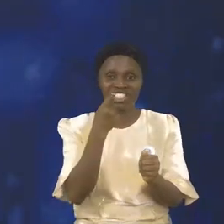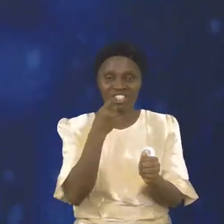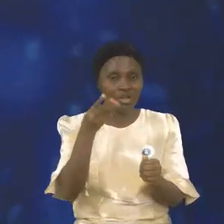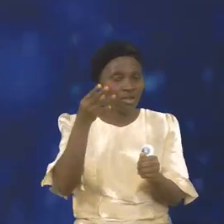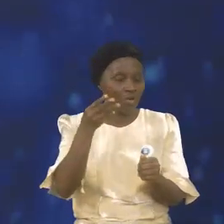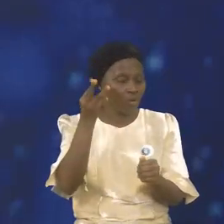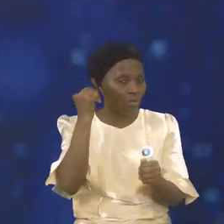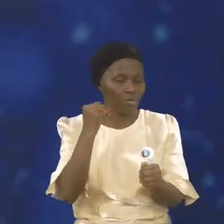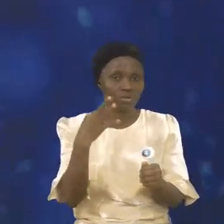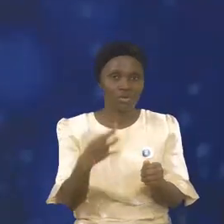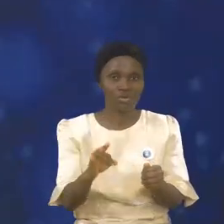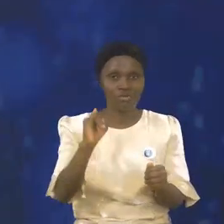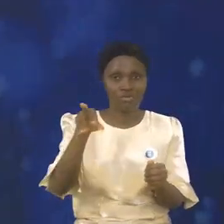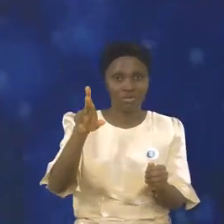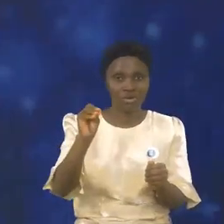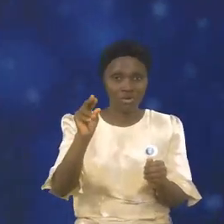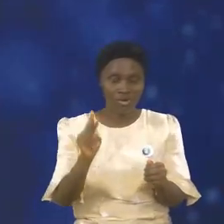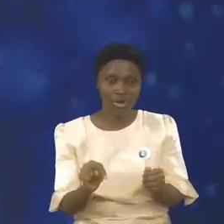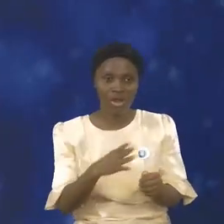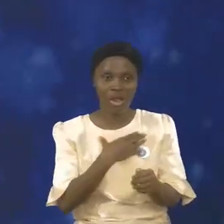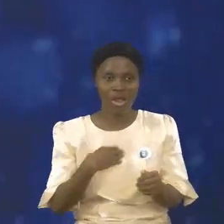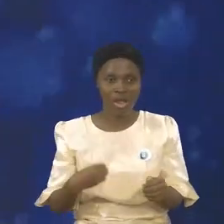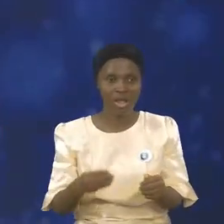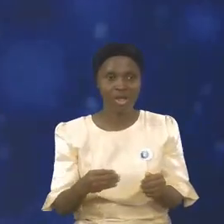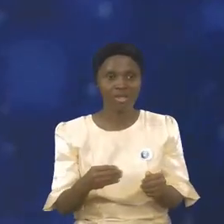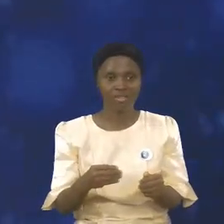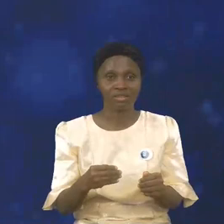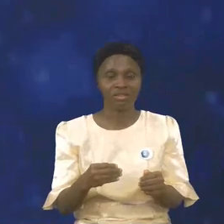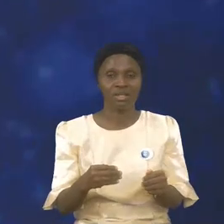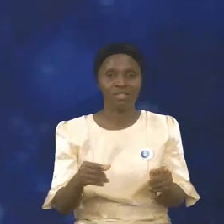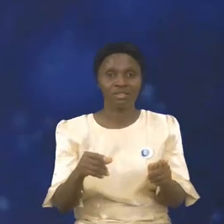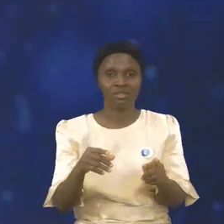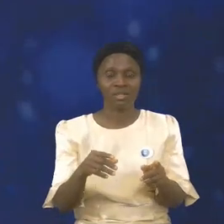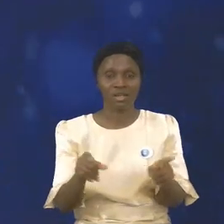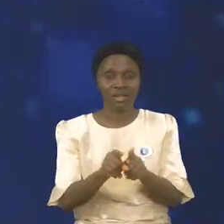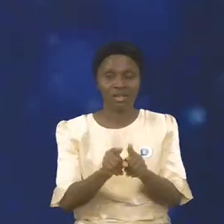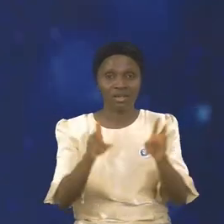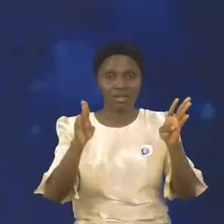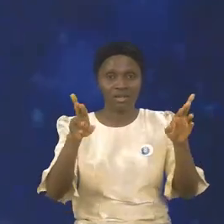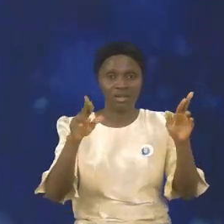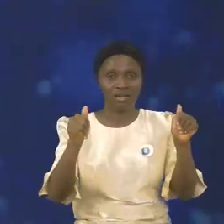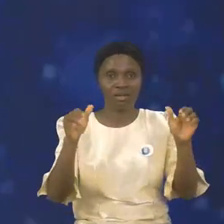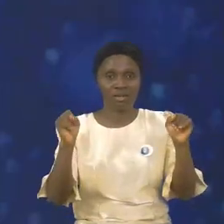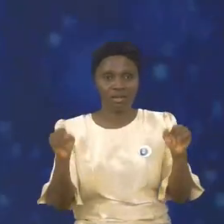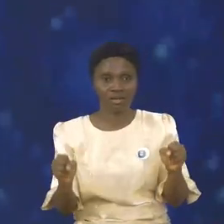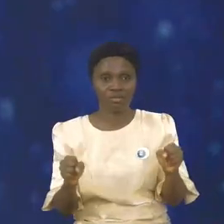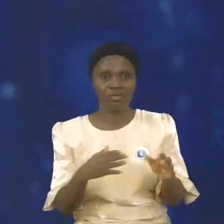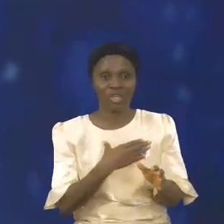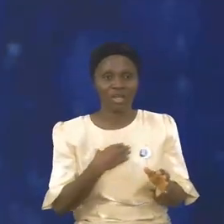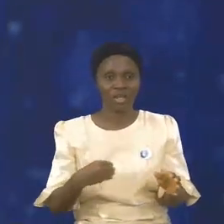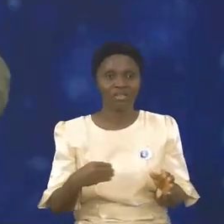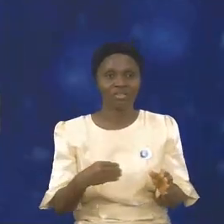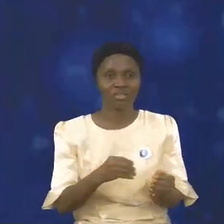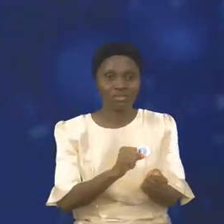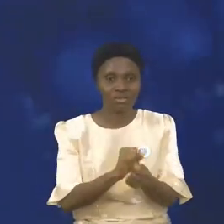avait des dents de fer et des ongles des reins qui mangeaient